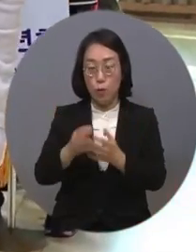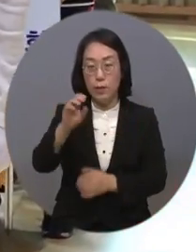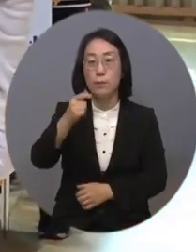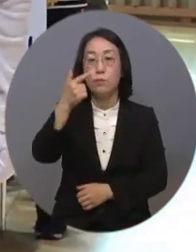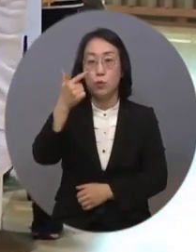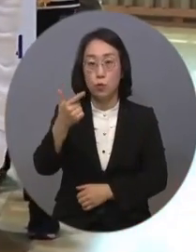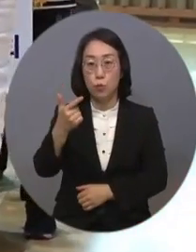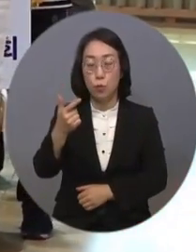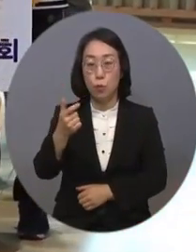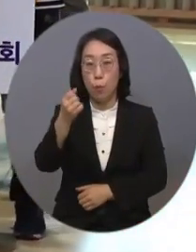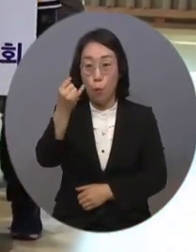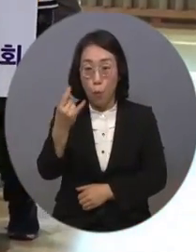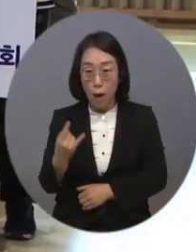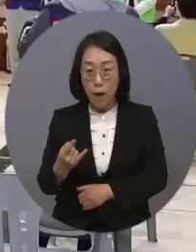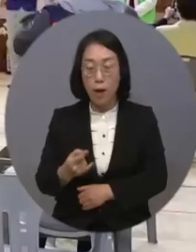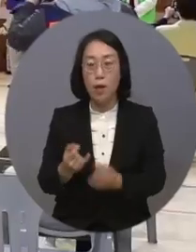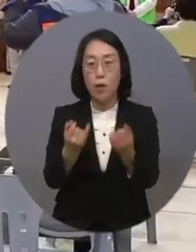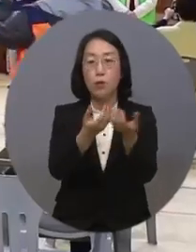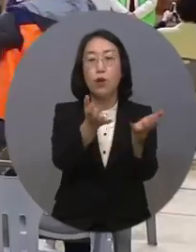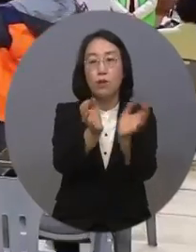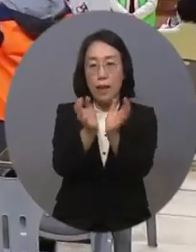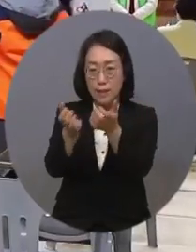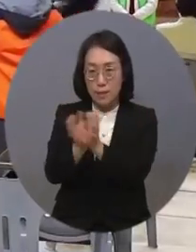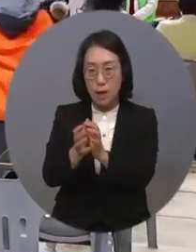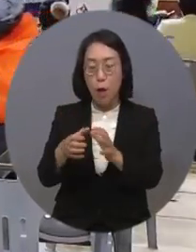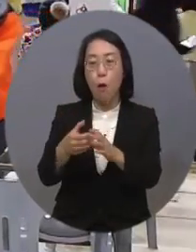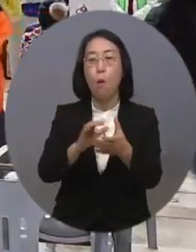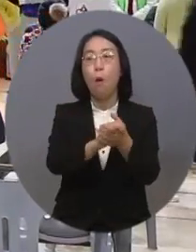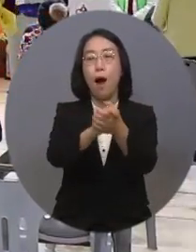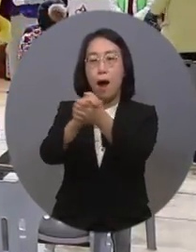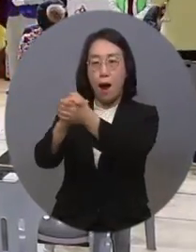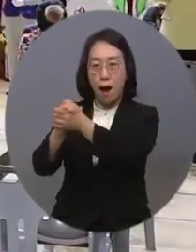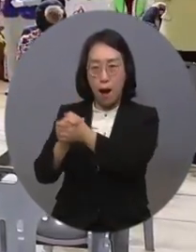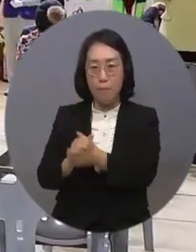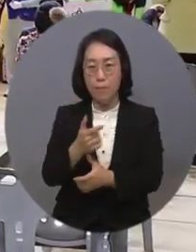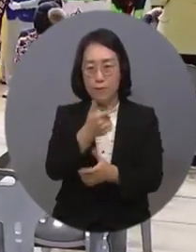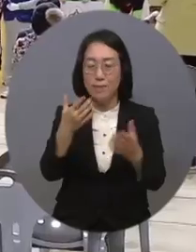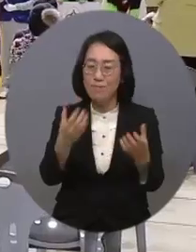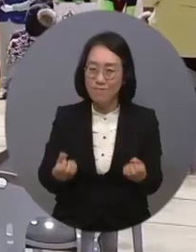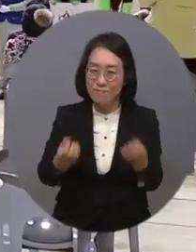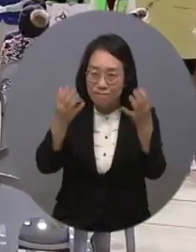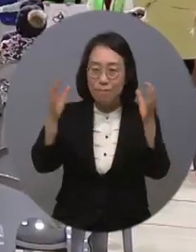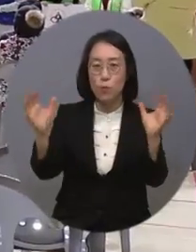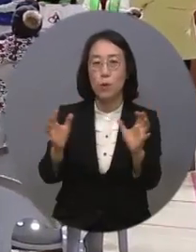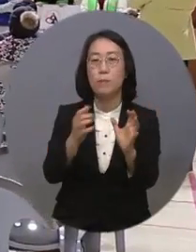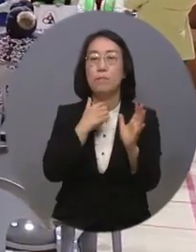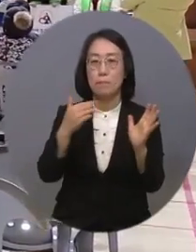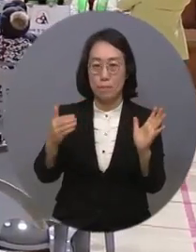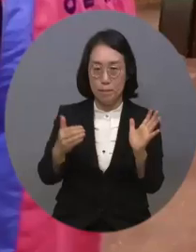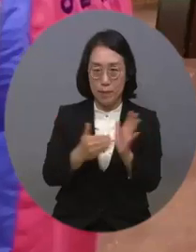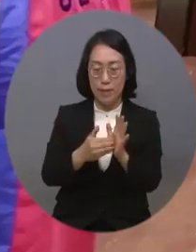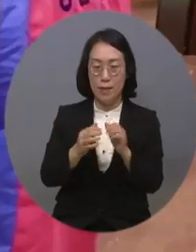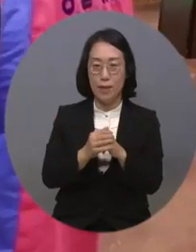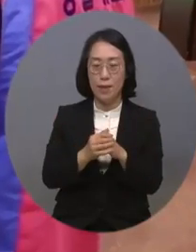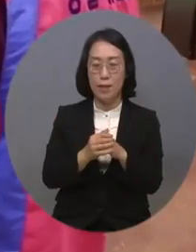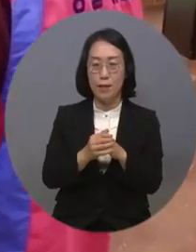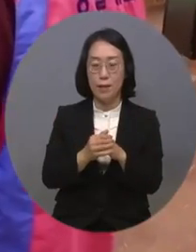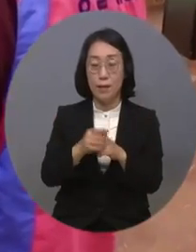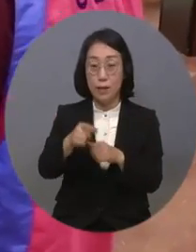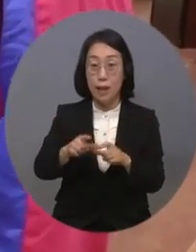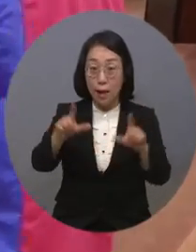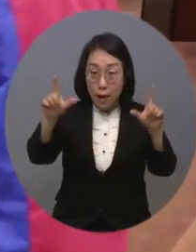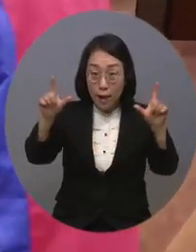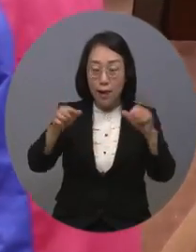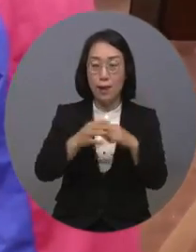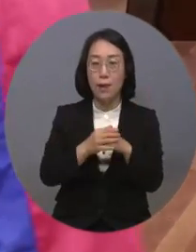제26회 순천시 여성단체 화합 한마당 행사를 성황리에 가졌습니다. 이날